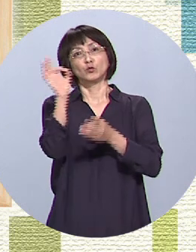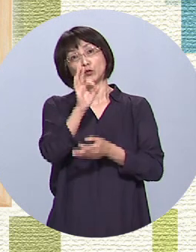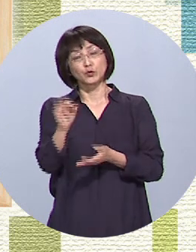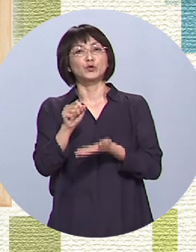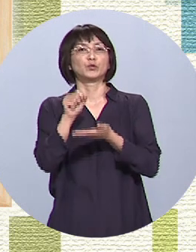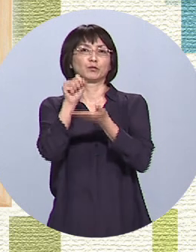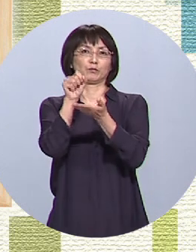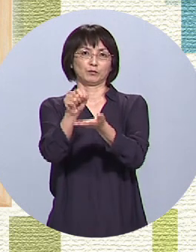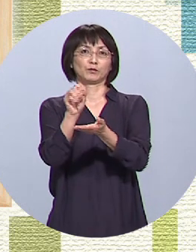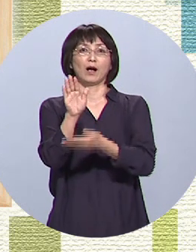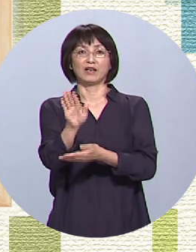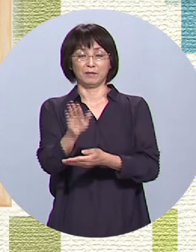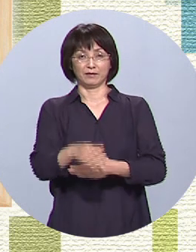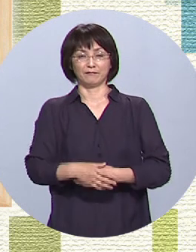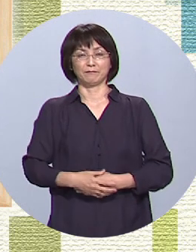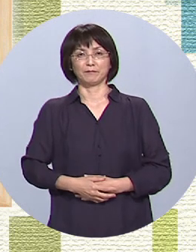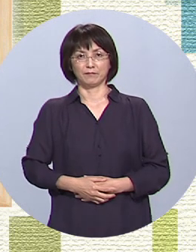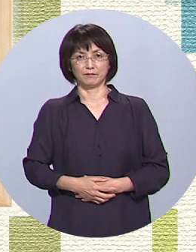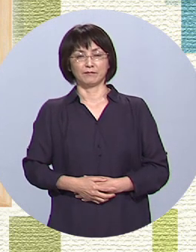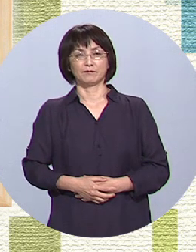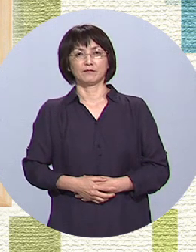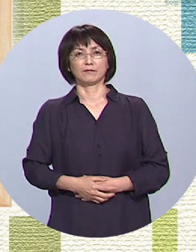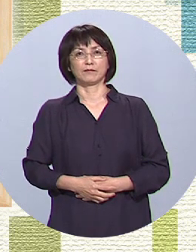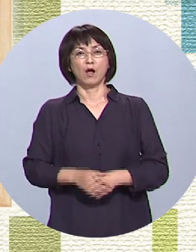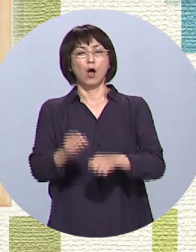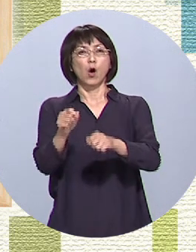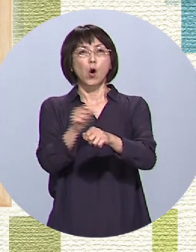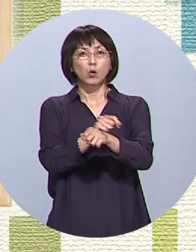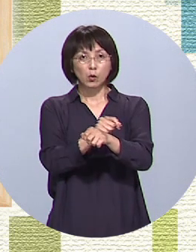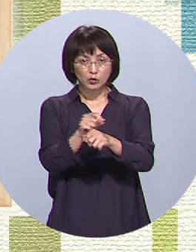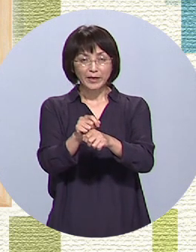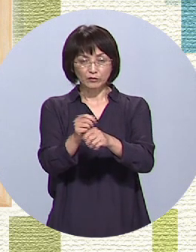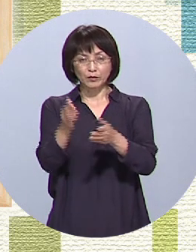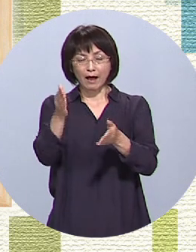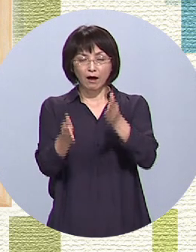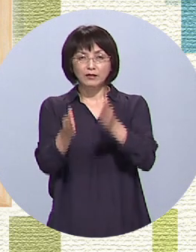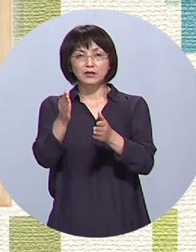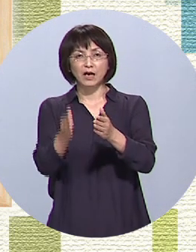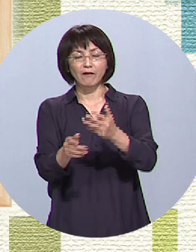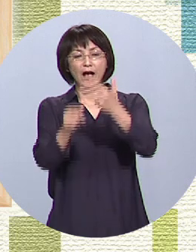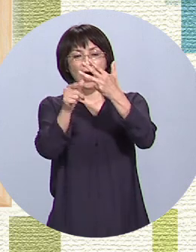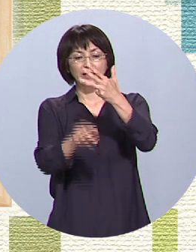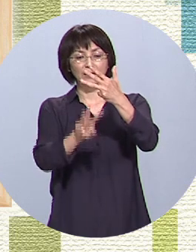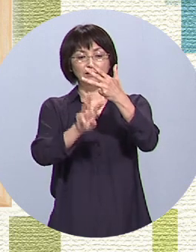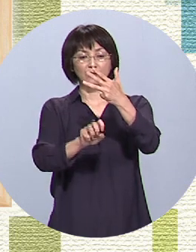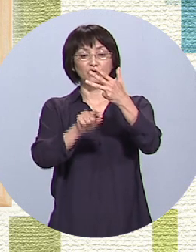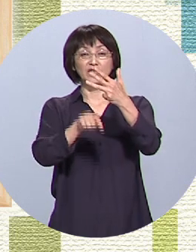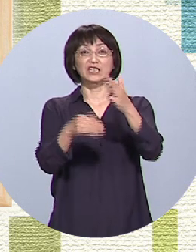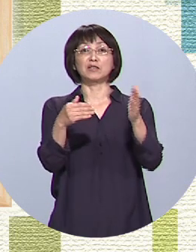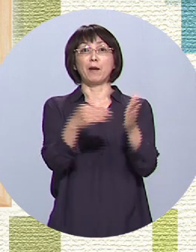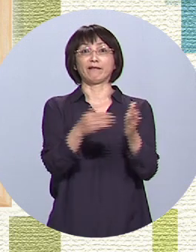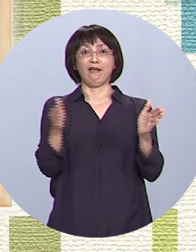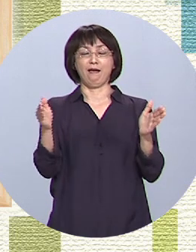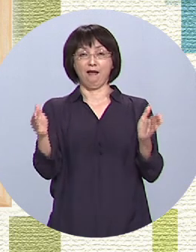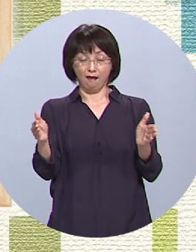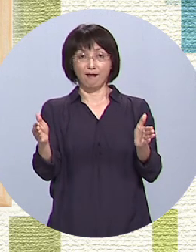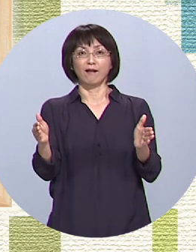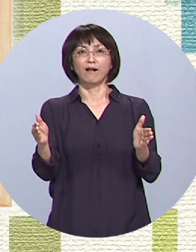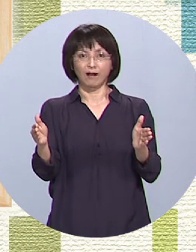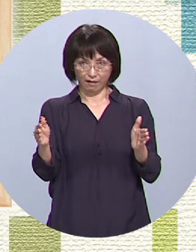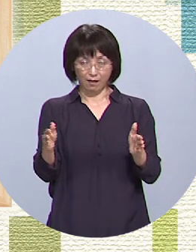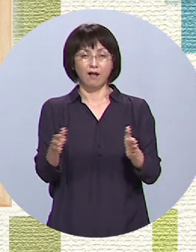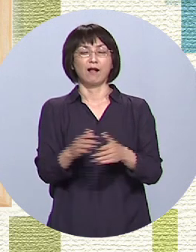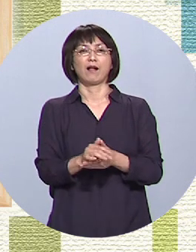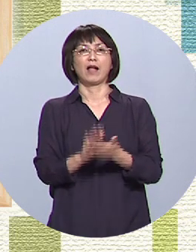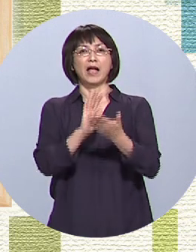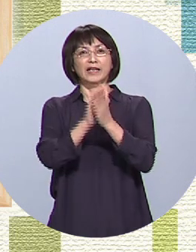な特典が受けられるんです。 しかも特典は8月31日まで続くんですね、 特典を受けられる店舗が県内で